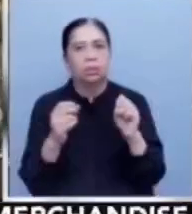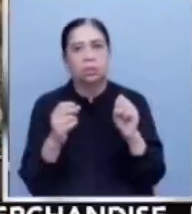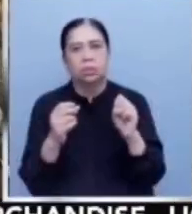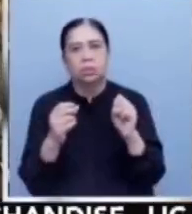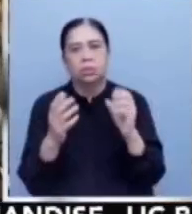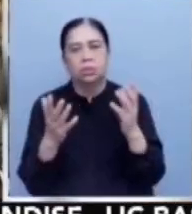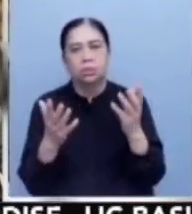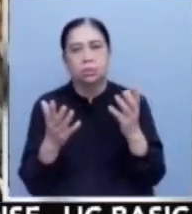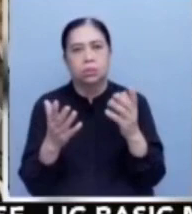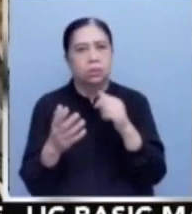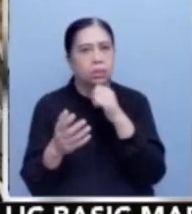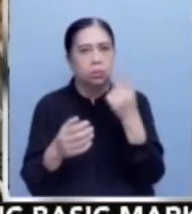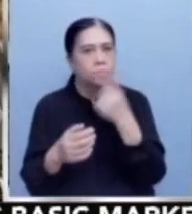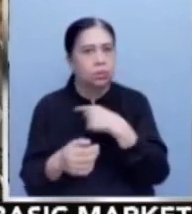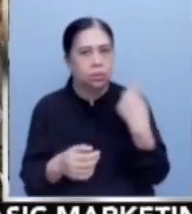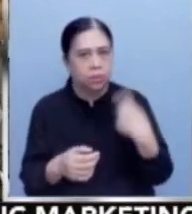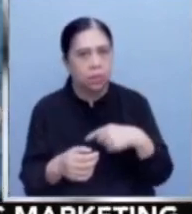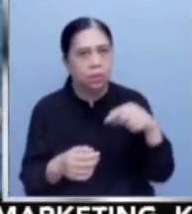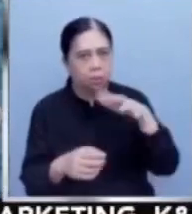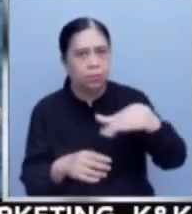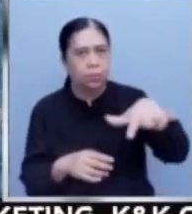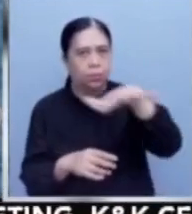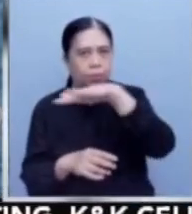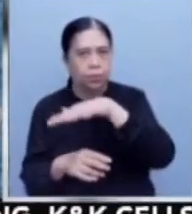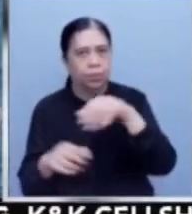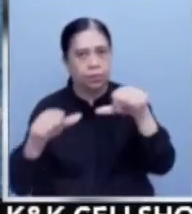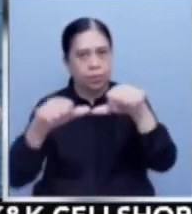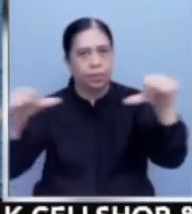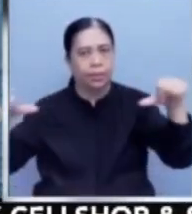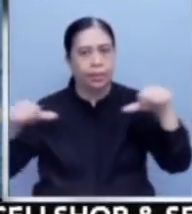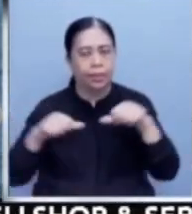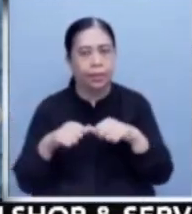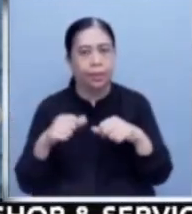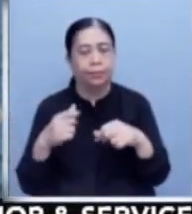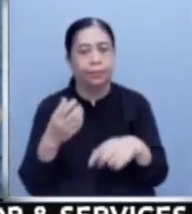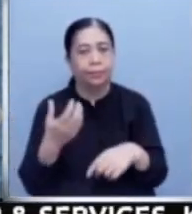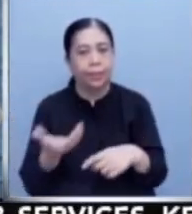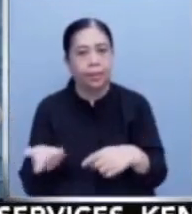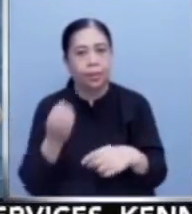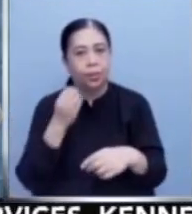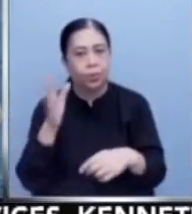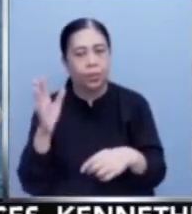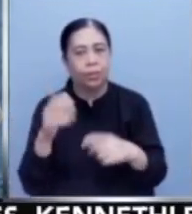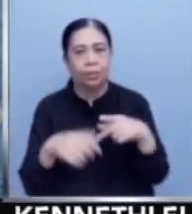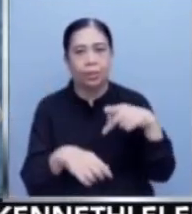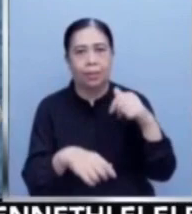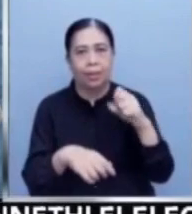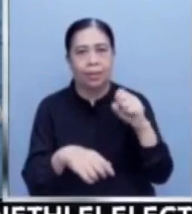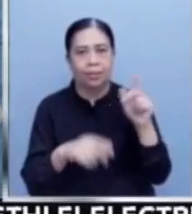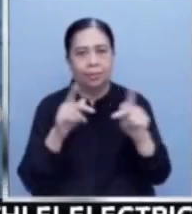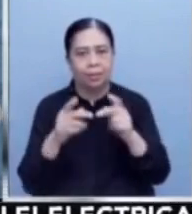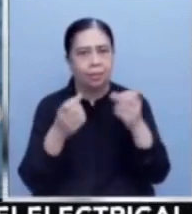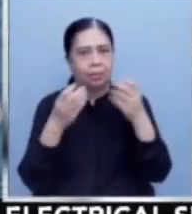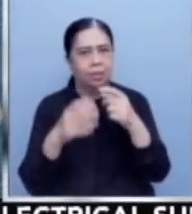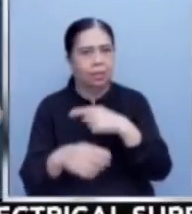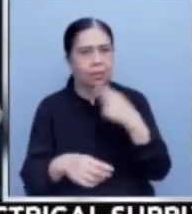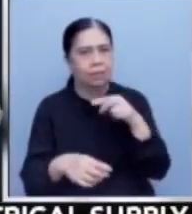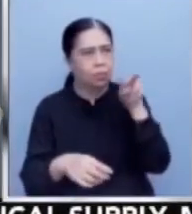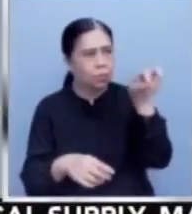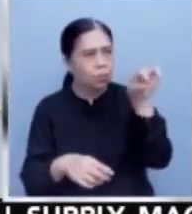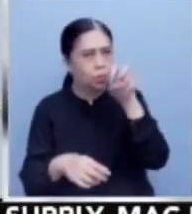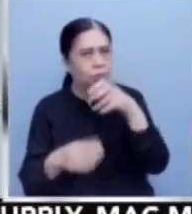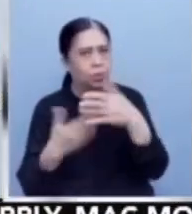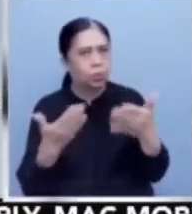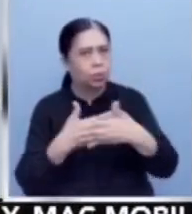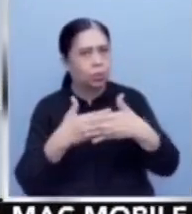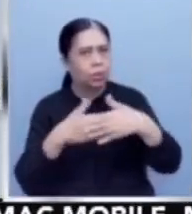hindi lamang China ang nandoon sa area na yun. Sa pag-uwi ng mga tagapag-asa, maraming Chinese vessel ang nakita sa may Pag-asa.